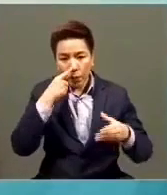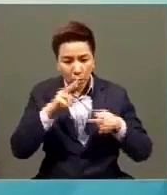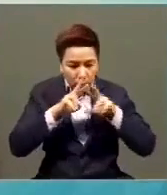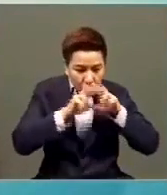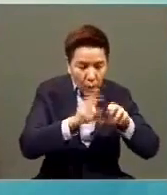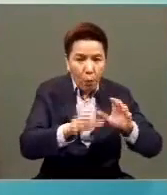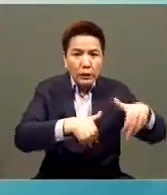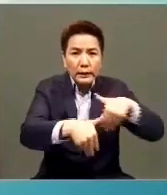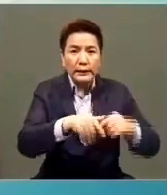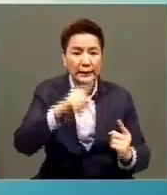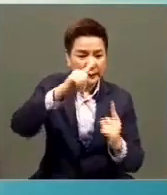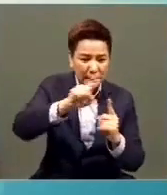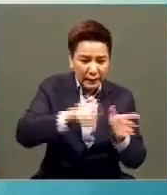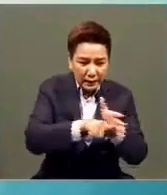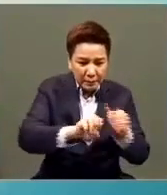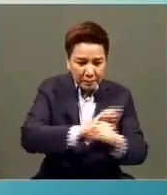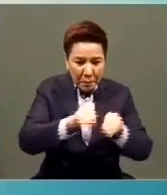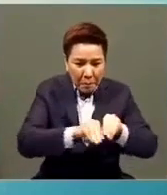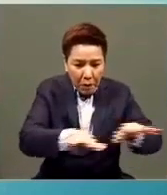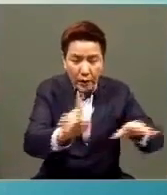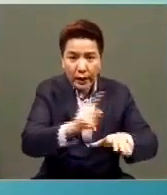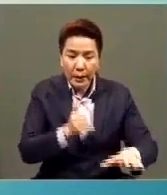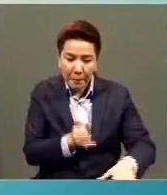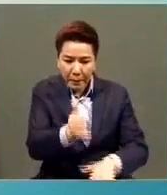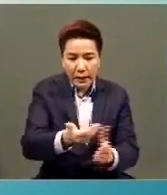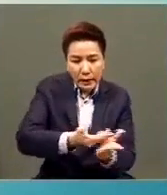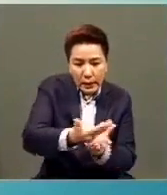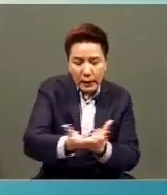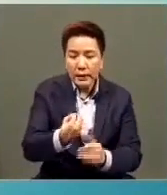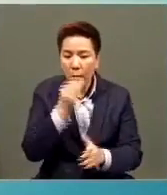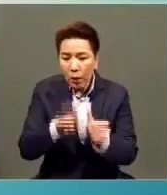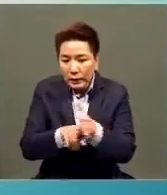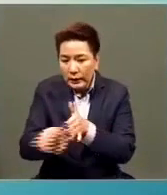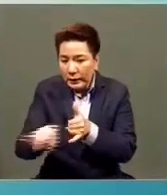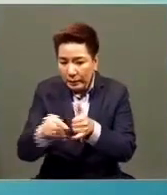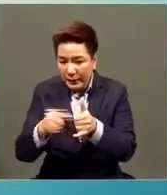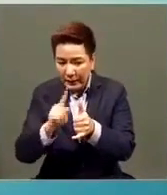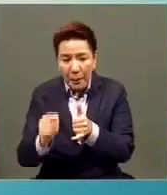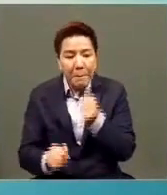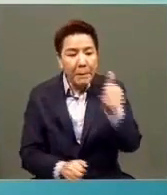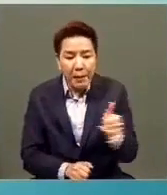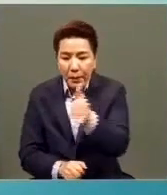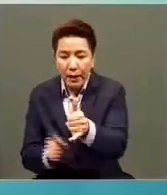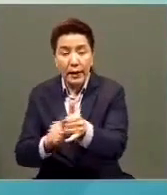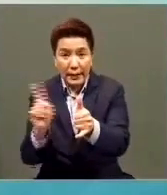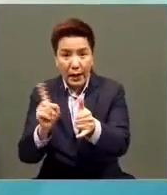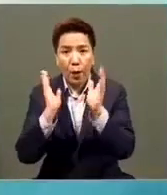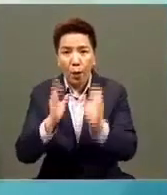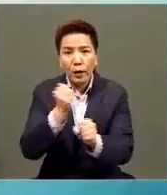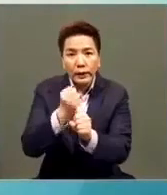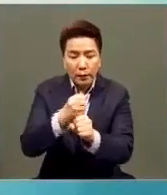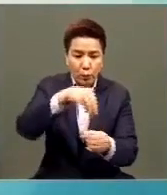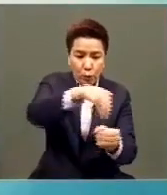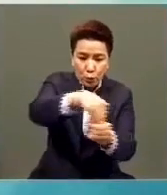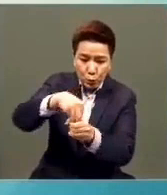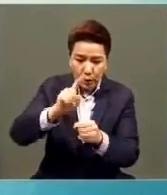ที่อยู่ในพื้นที่ไหนมีพฤติกรรมอย่างไรไปช้อปปิ้งไปทานอาหารไปทำงานที่ไหนอย่างไรเนี่ยพนักงานหรือว่าบุ